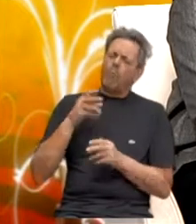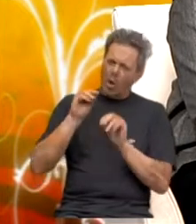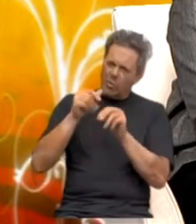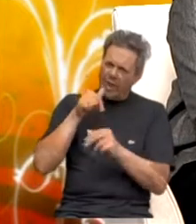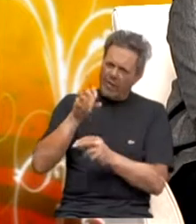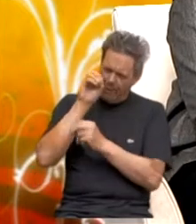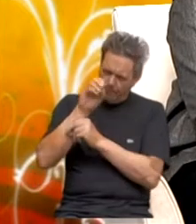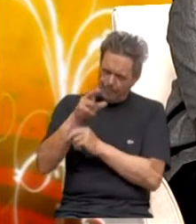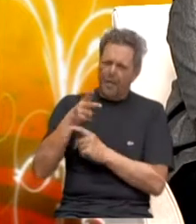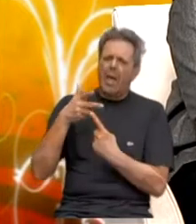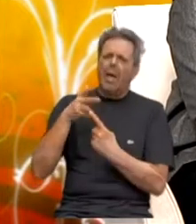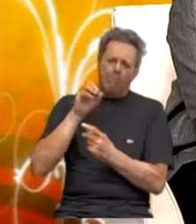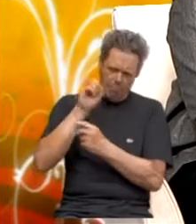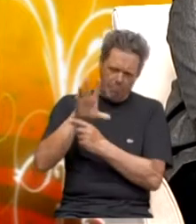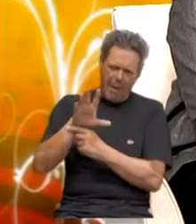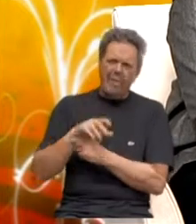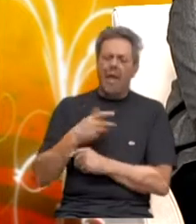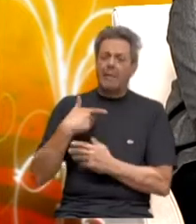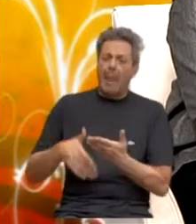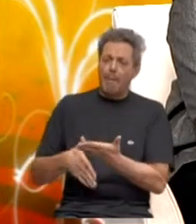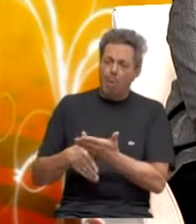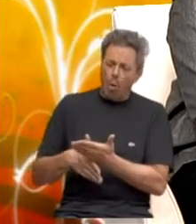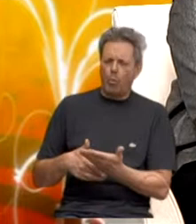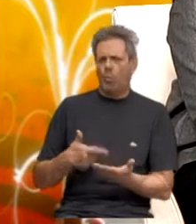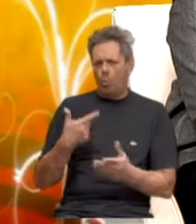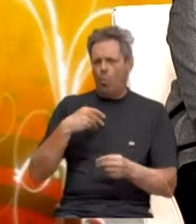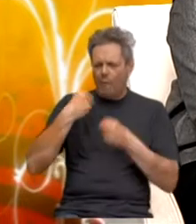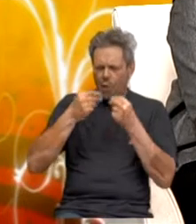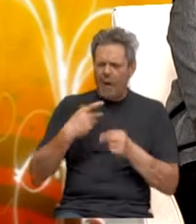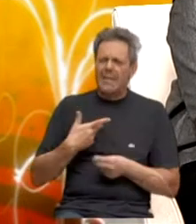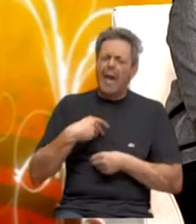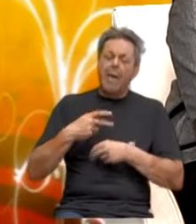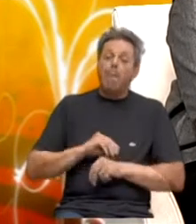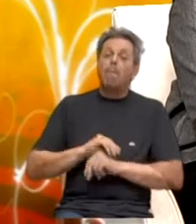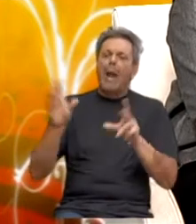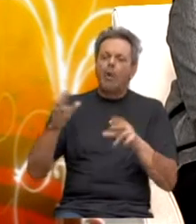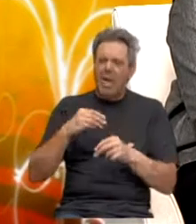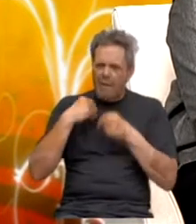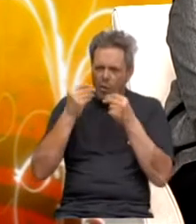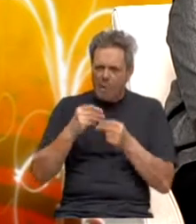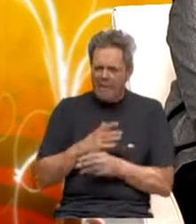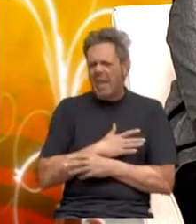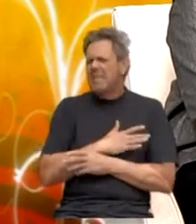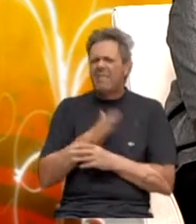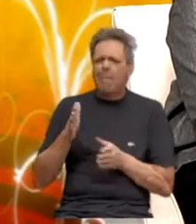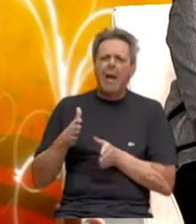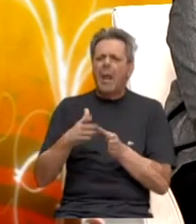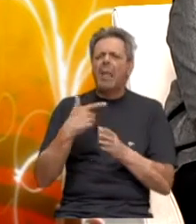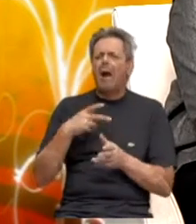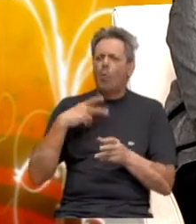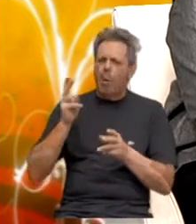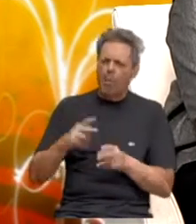dakle, da nam pomognu određene informacije prenositi svim komunikacijskim kanalima koji su dostupni, dakle,